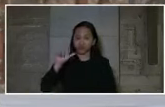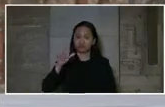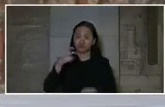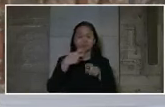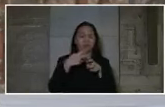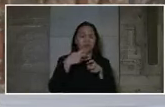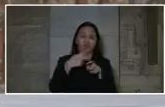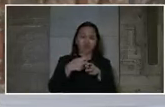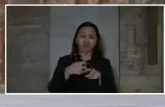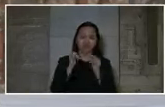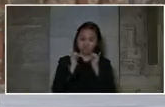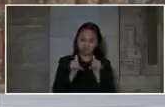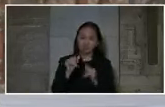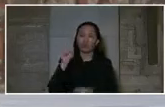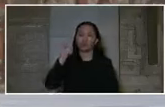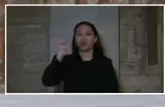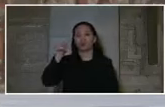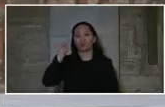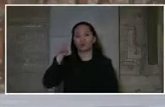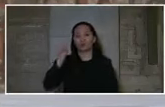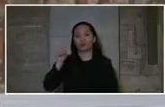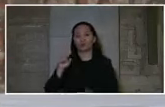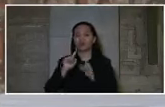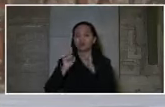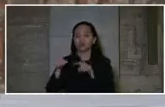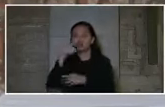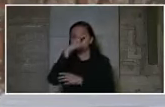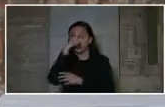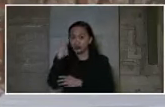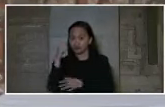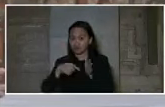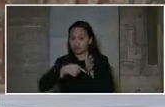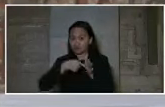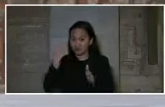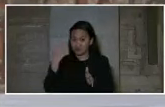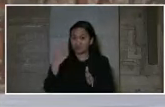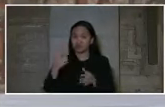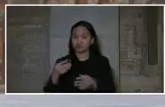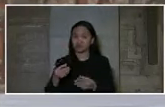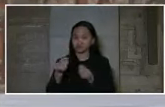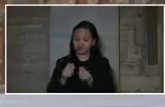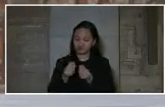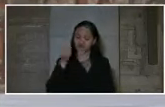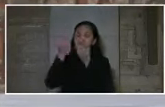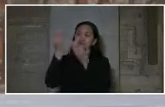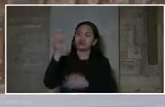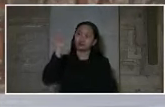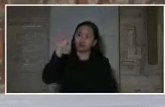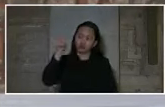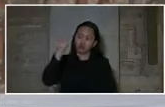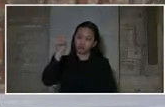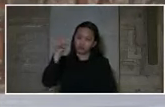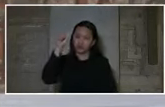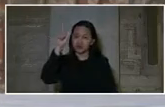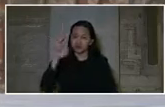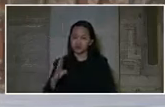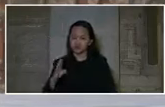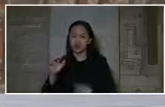rin. Sapagkat misang ibinigay mo ang iyong oo sa Diyos sa harap ng altar.